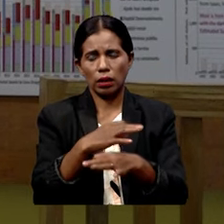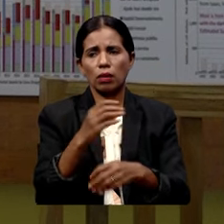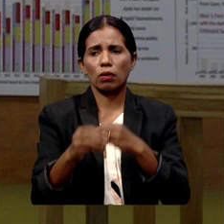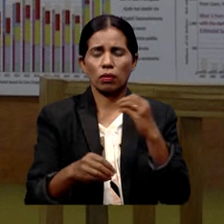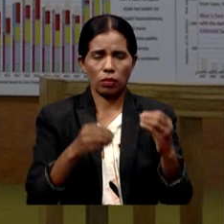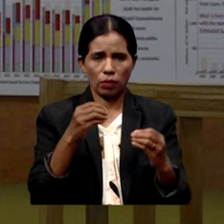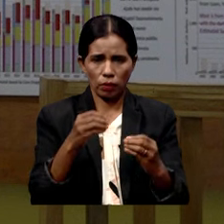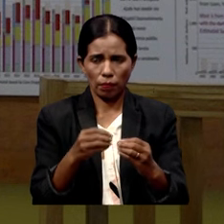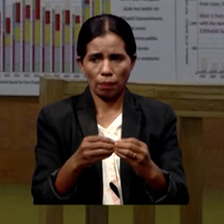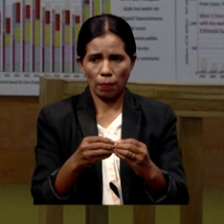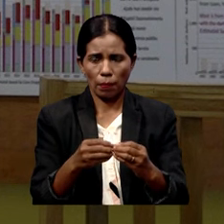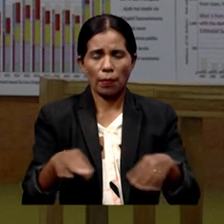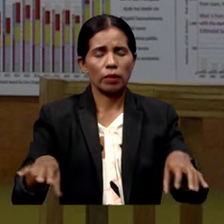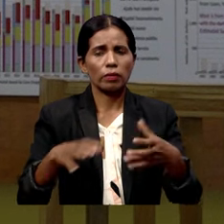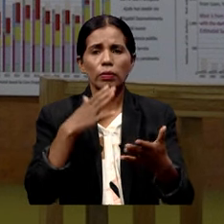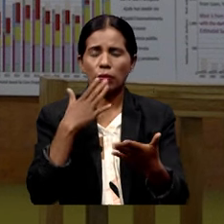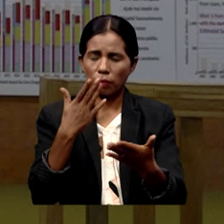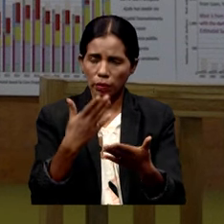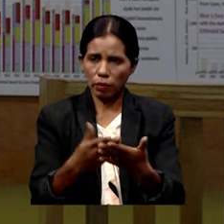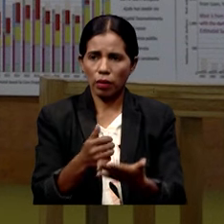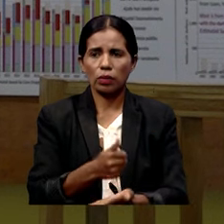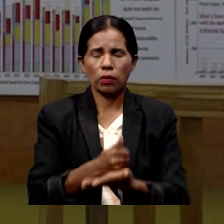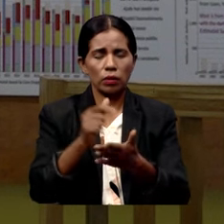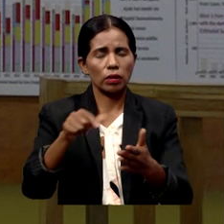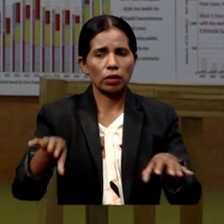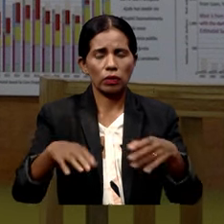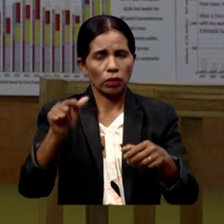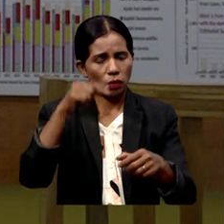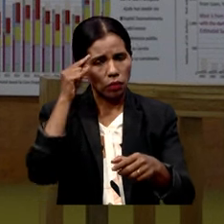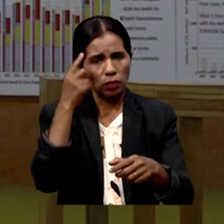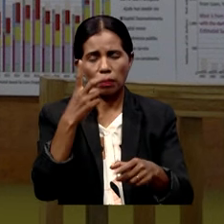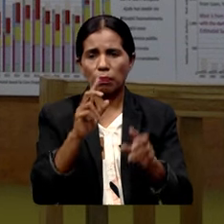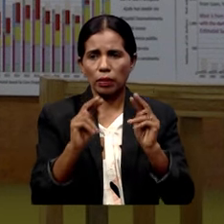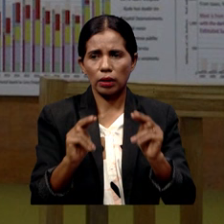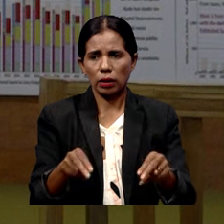ga bem serviço no be apoio serviço governo ne me precisa